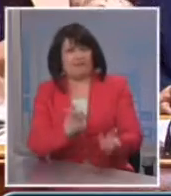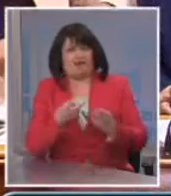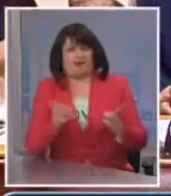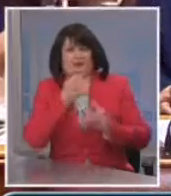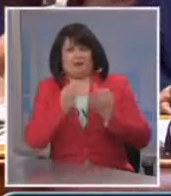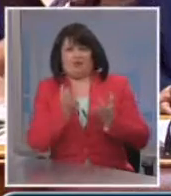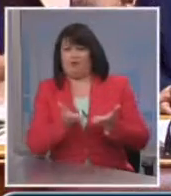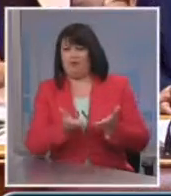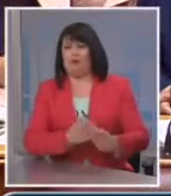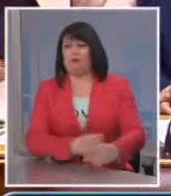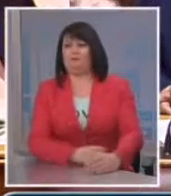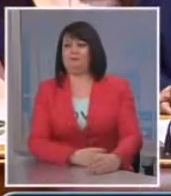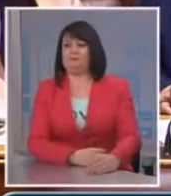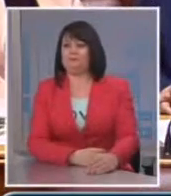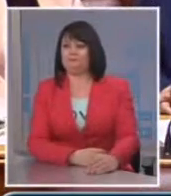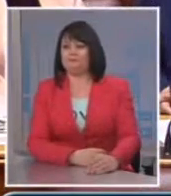μιλήσω.